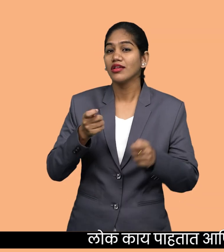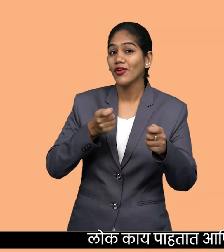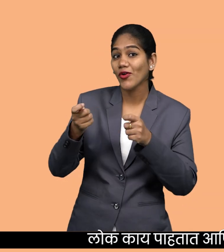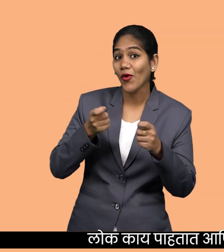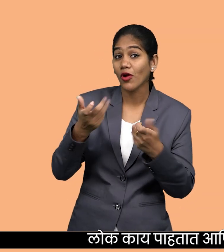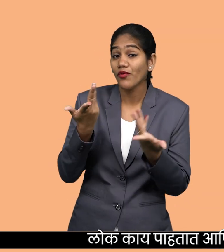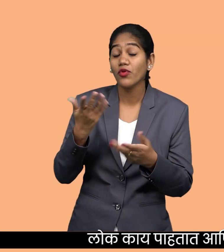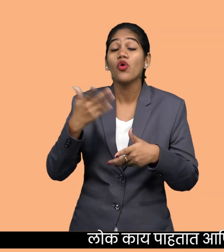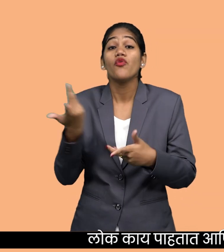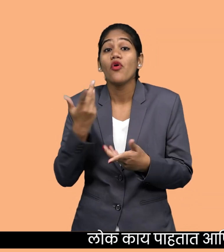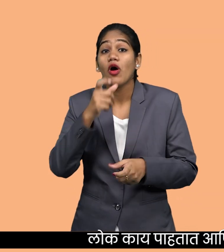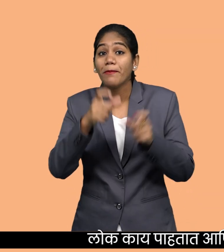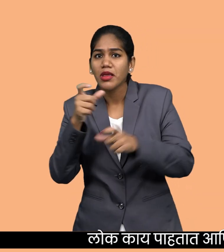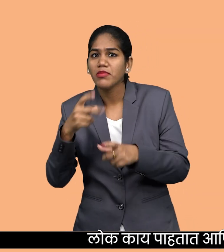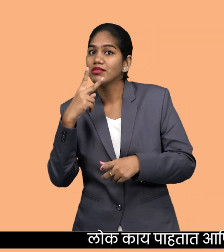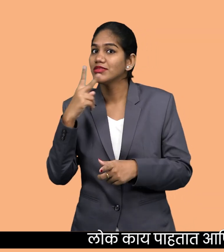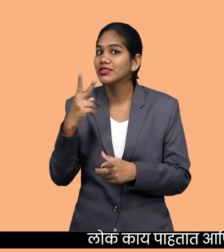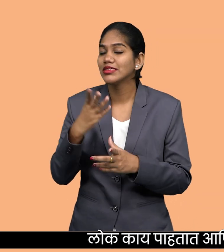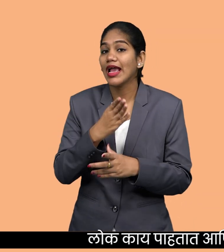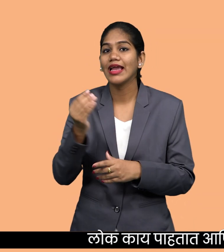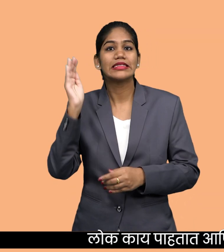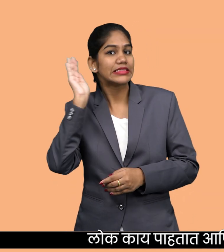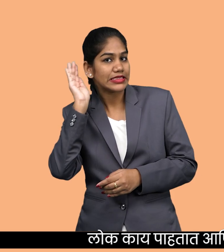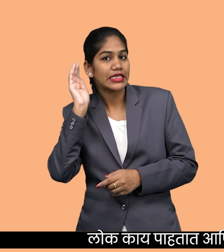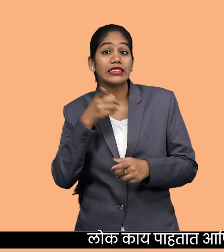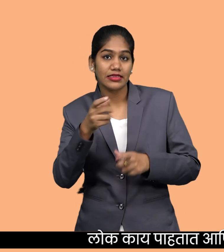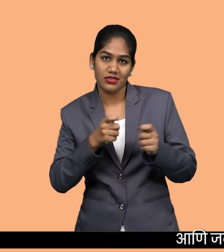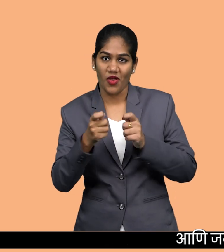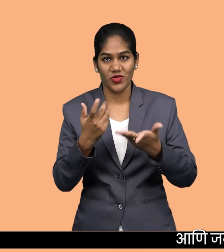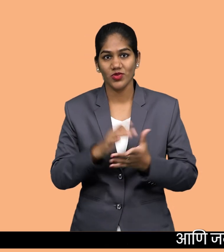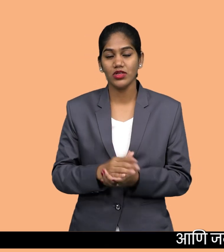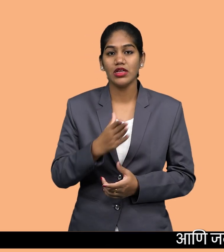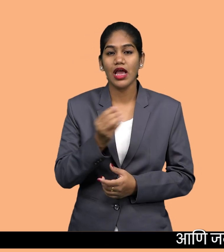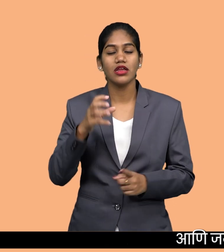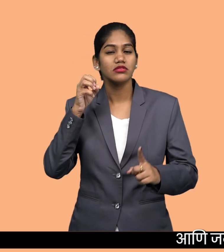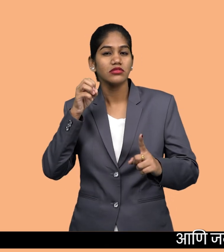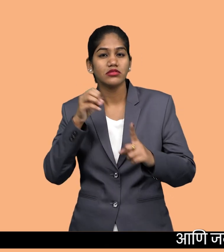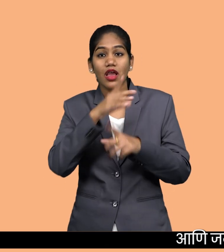लोक काय पाहतात आणि काय ऐकतात यावर ते नियंत्रण ठेवतात आणि